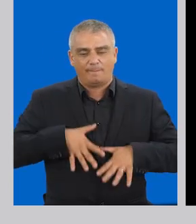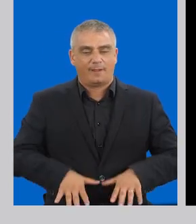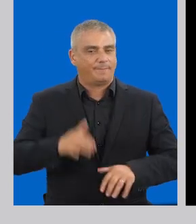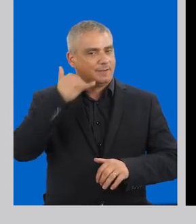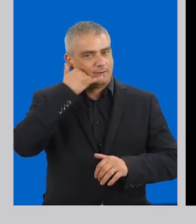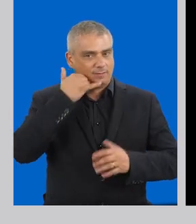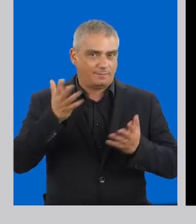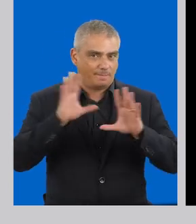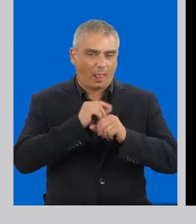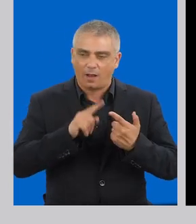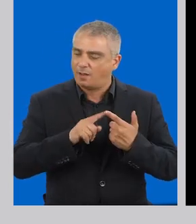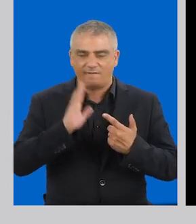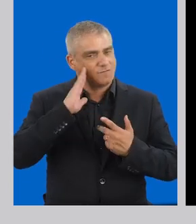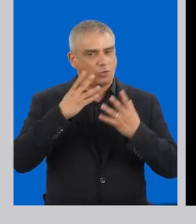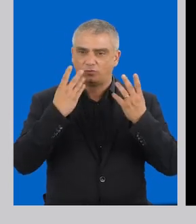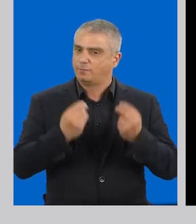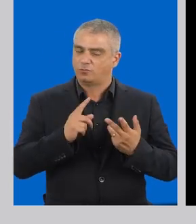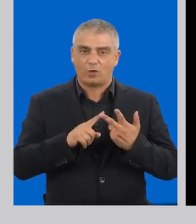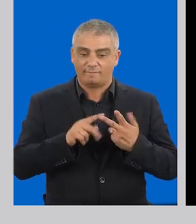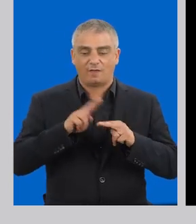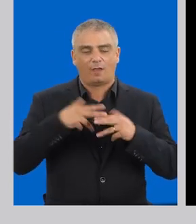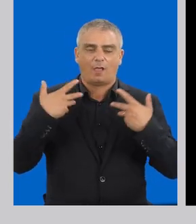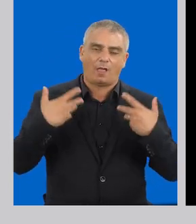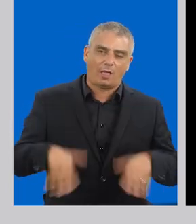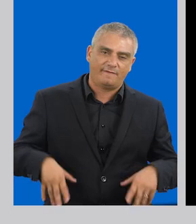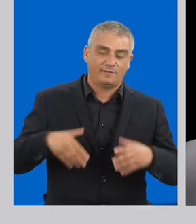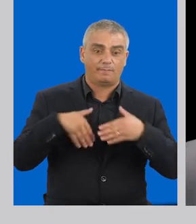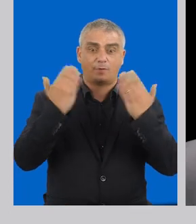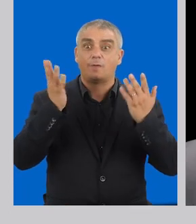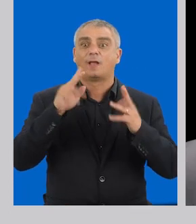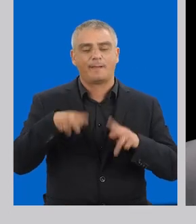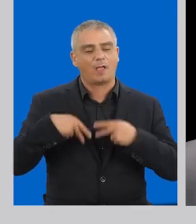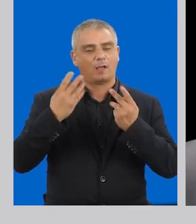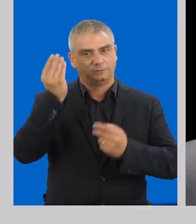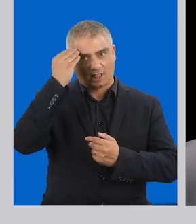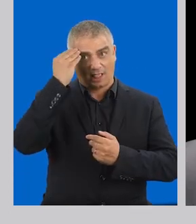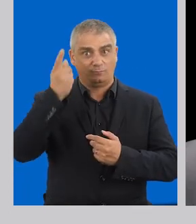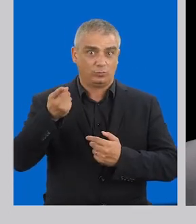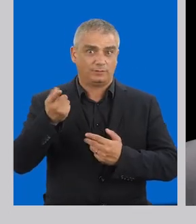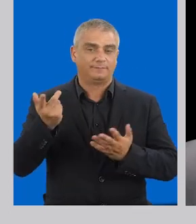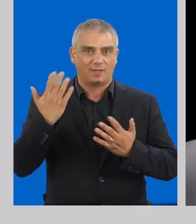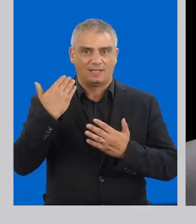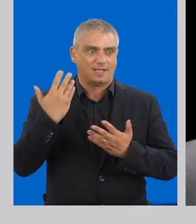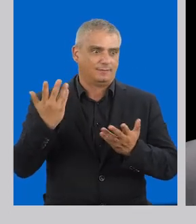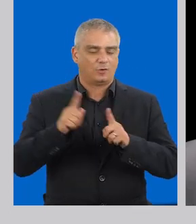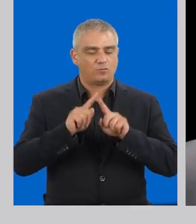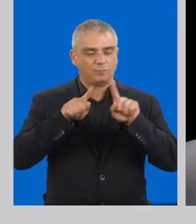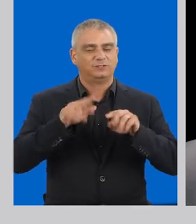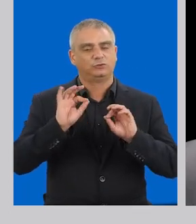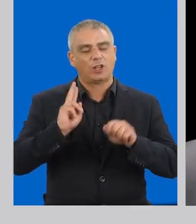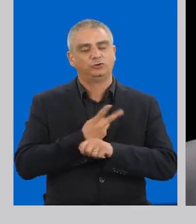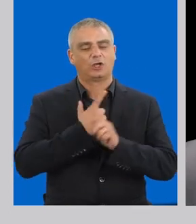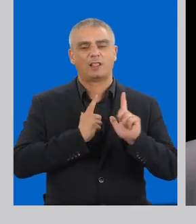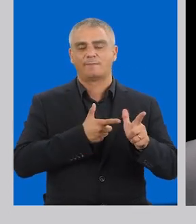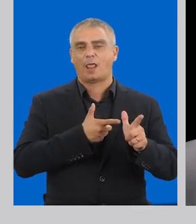מרטיבים בלילה במיטה והם לא ישנים טוב בלילה ואז הם עייפים גם ביום גם החזרה ללימודים שהייתה בעצם במסגרת